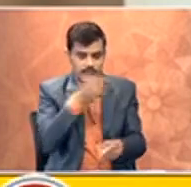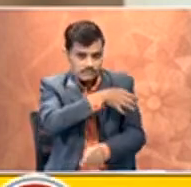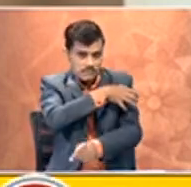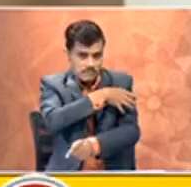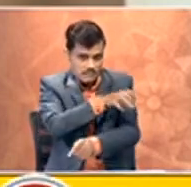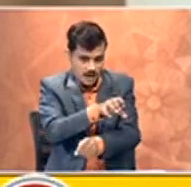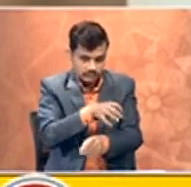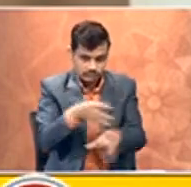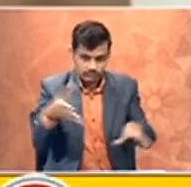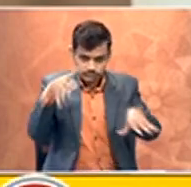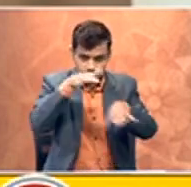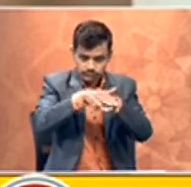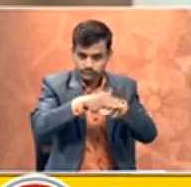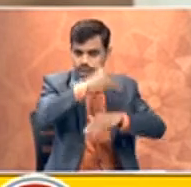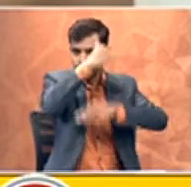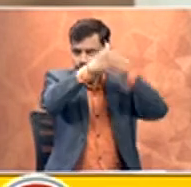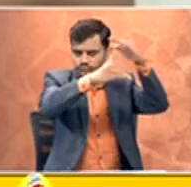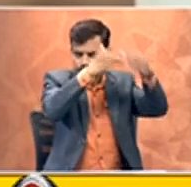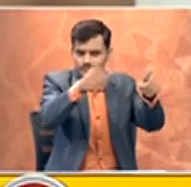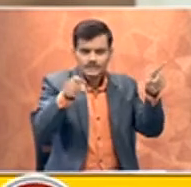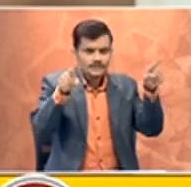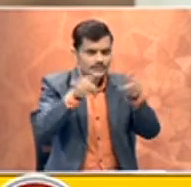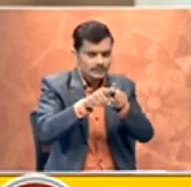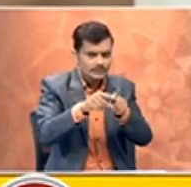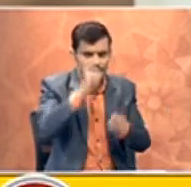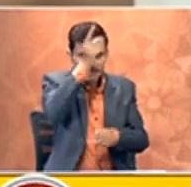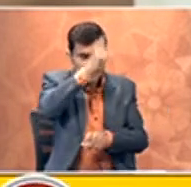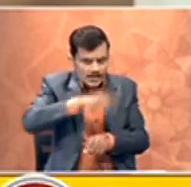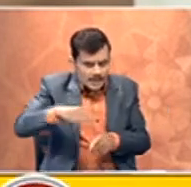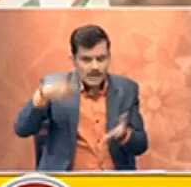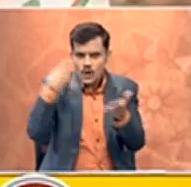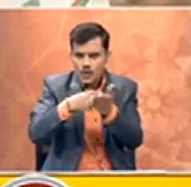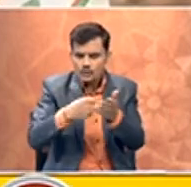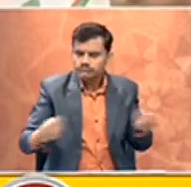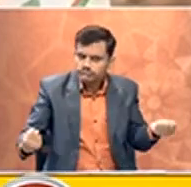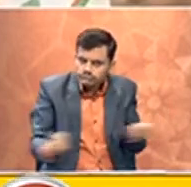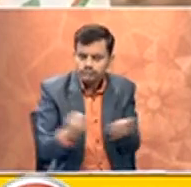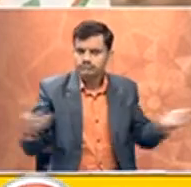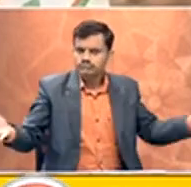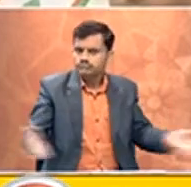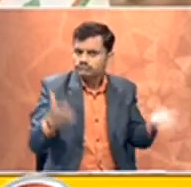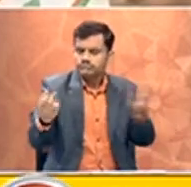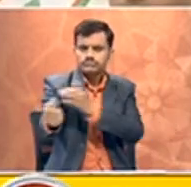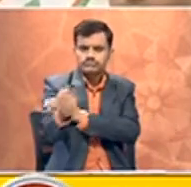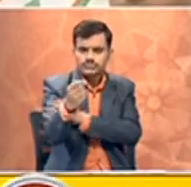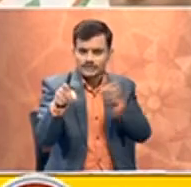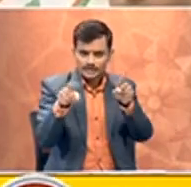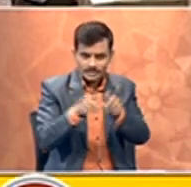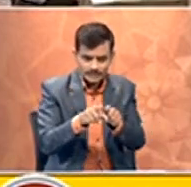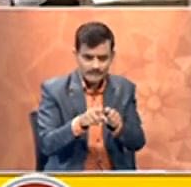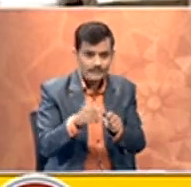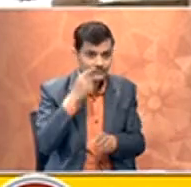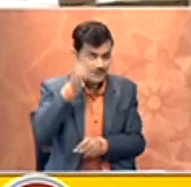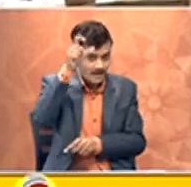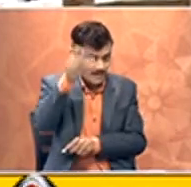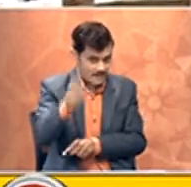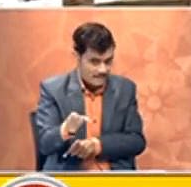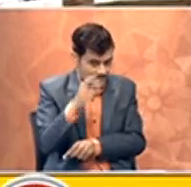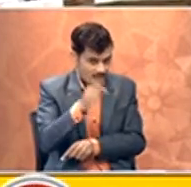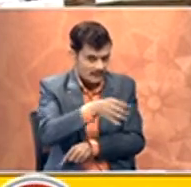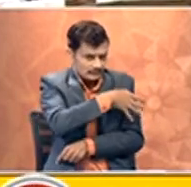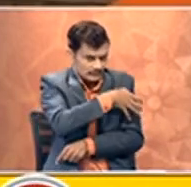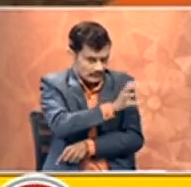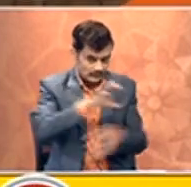को राष्ट्रीय चरित्र के रूप में सशक्त करना है। जहां महिला शक्ति का सामर्थ्य